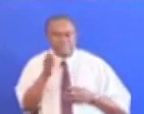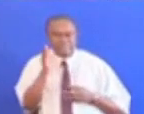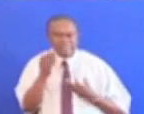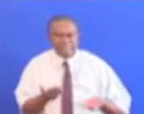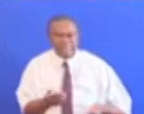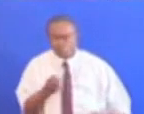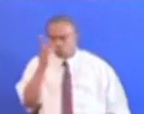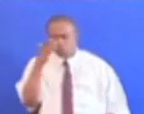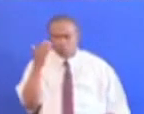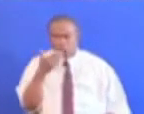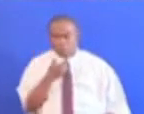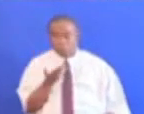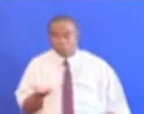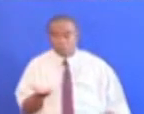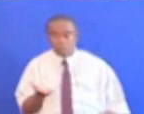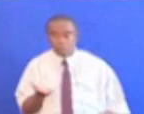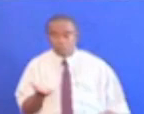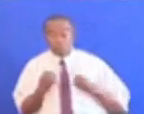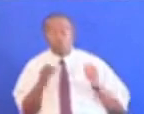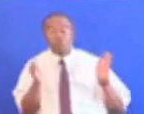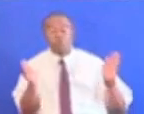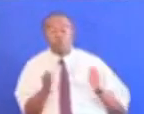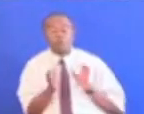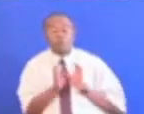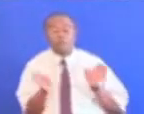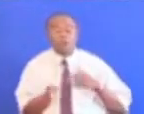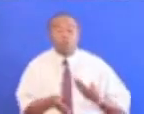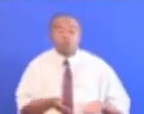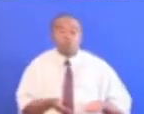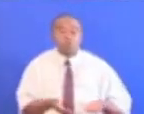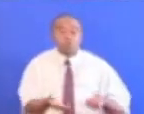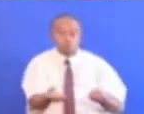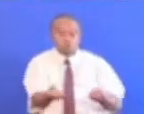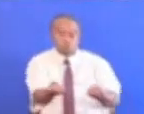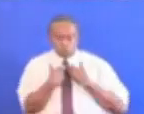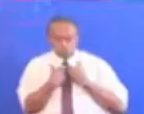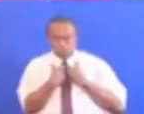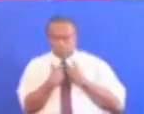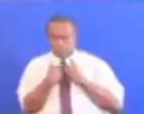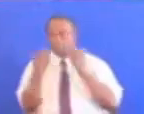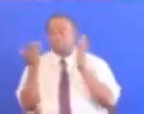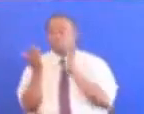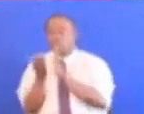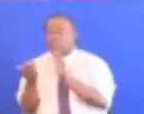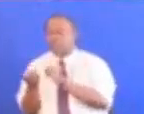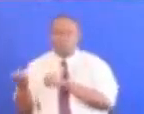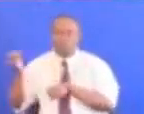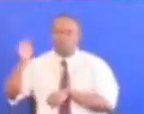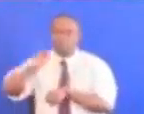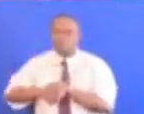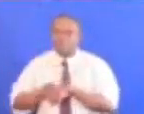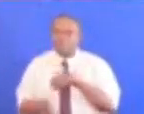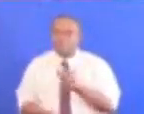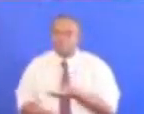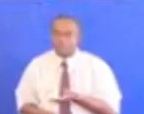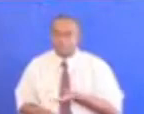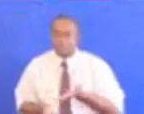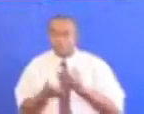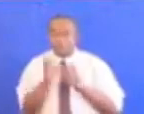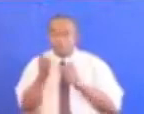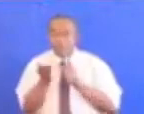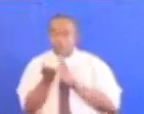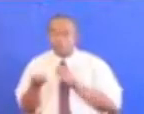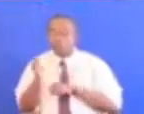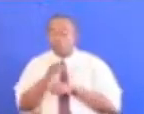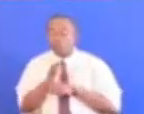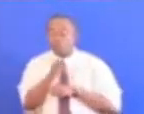sasa ya kunipatia upendeleo maalum wa kunipatia angalau hata shule ya ufundi ili niweze kuwa na shule ya ufundi